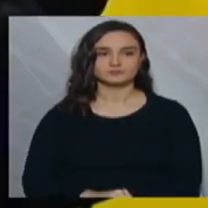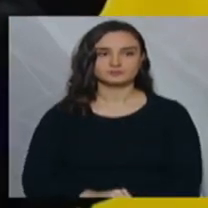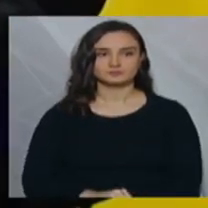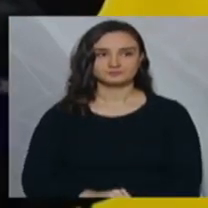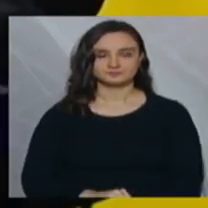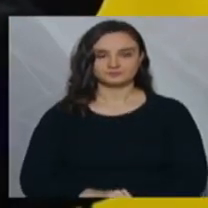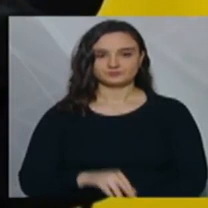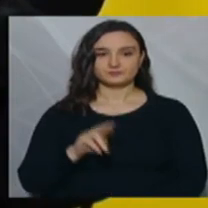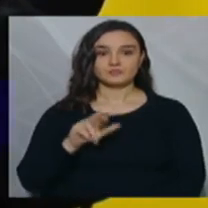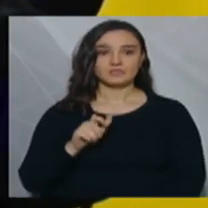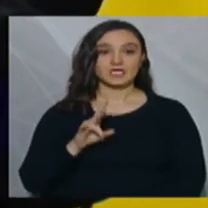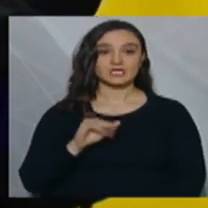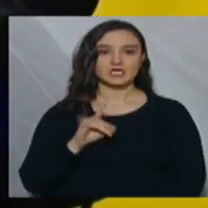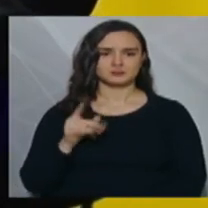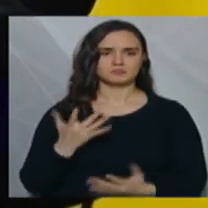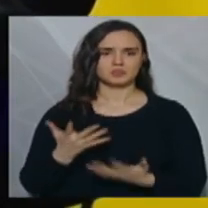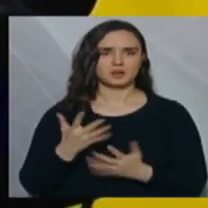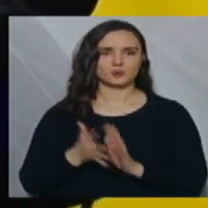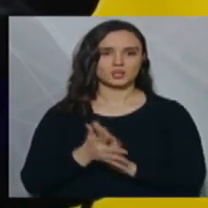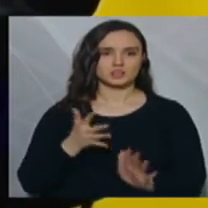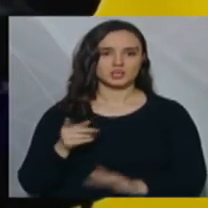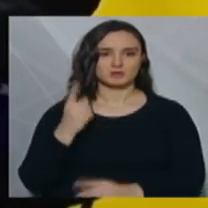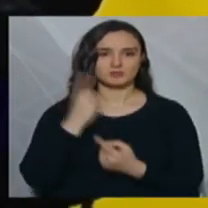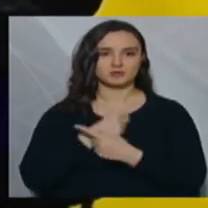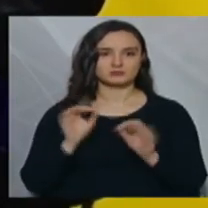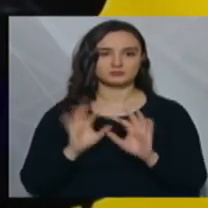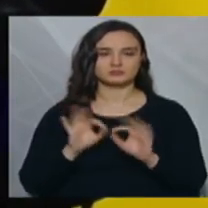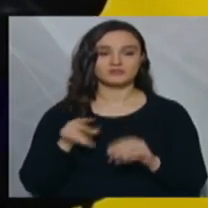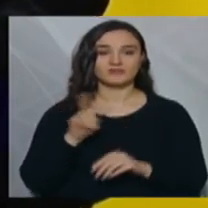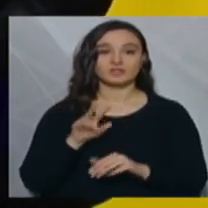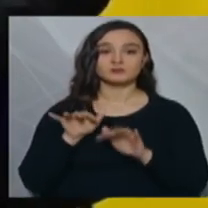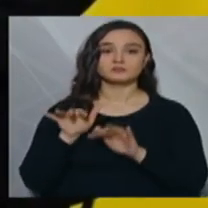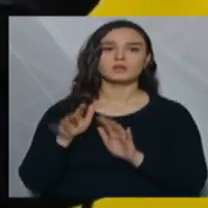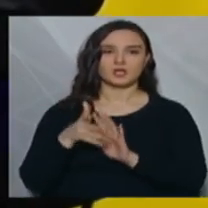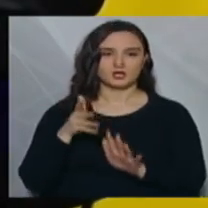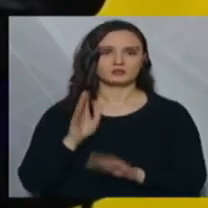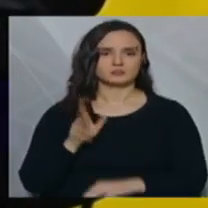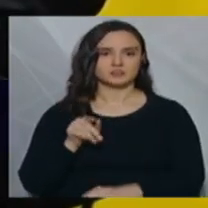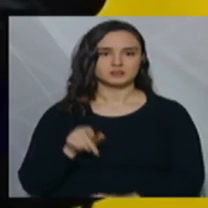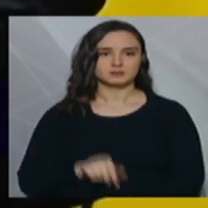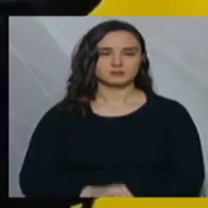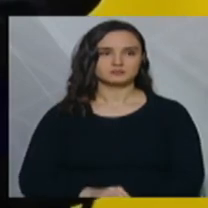დეგნანის გზავნილი არის ძალიან მკაფიო და გასაგები. გამგონი გაიგებს და გამგები გაიგებს.